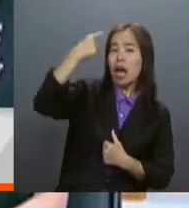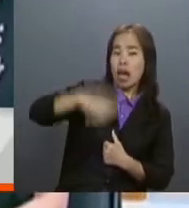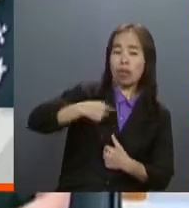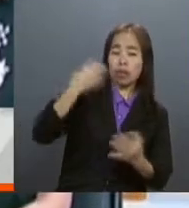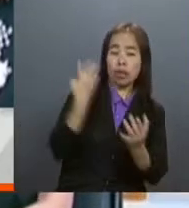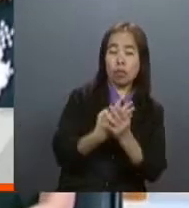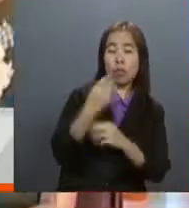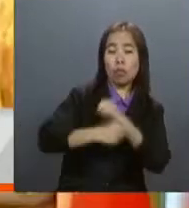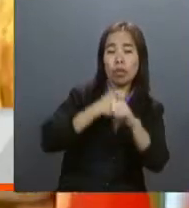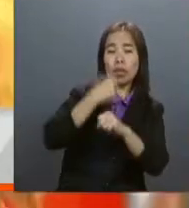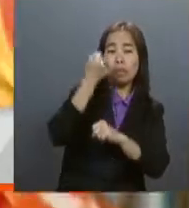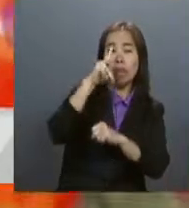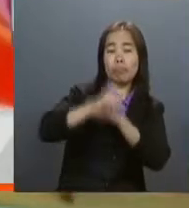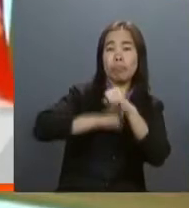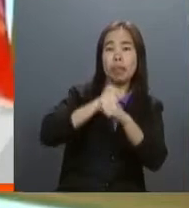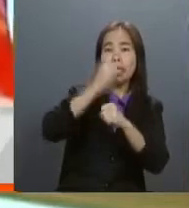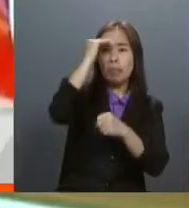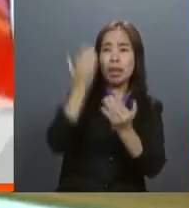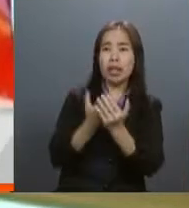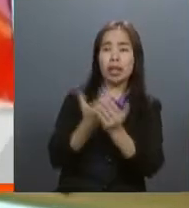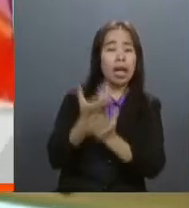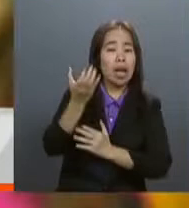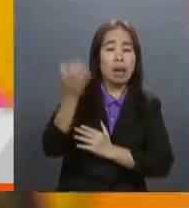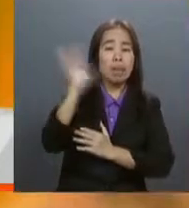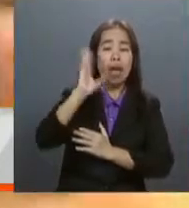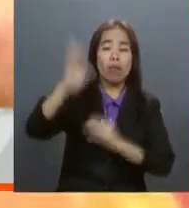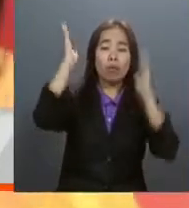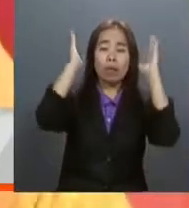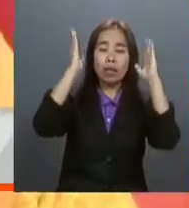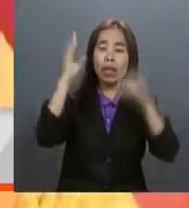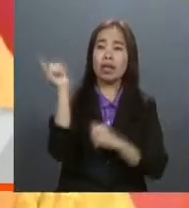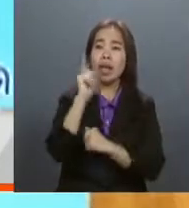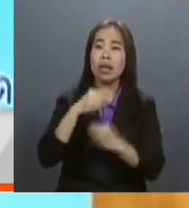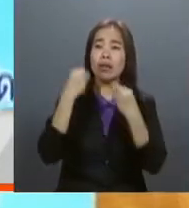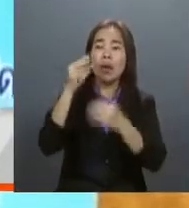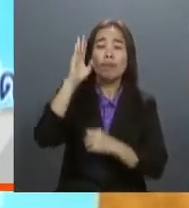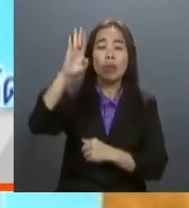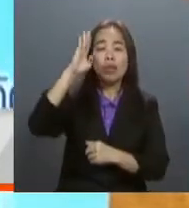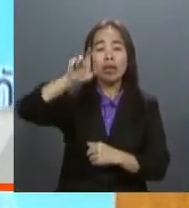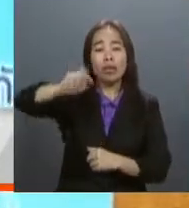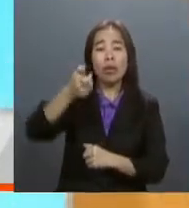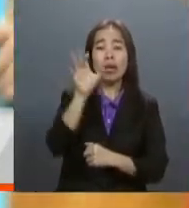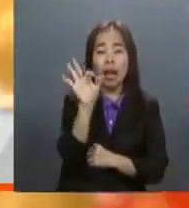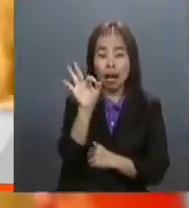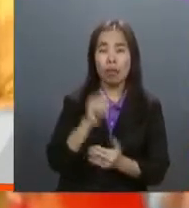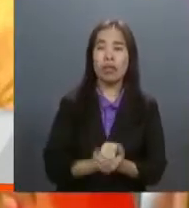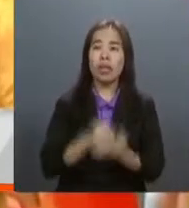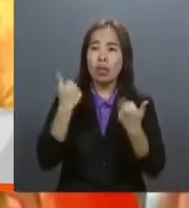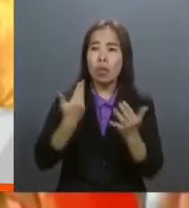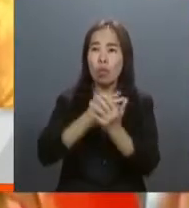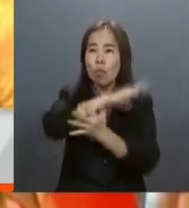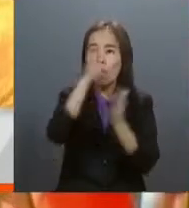ปี4เดือนกรณีไม่ชำระเงินค่าโฆษณาเกินเวลาให้กับบริษัทอสมทจำกัดมหาชนรวมเป็นเงิ